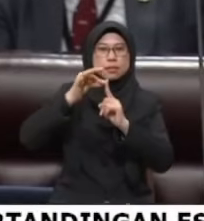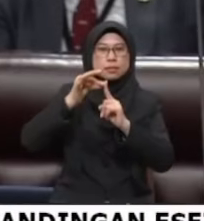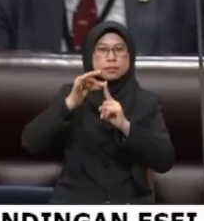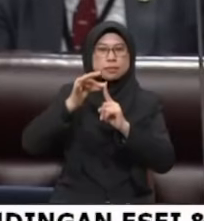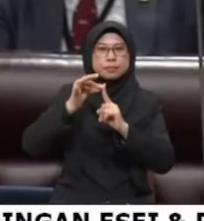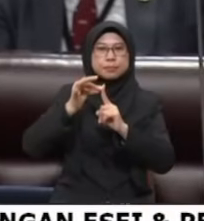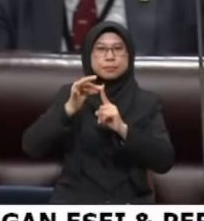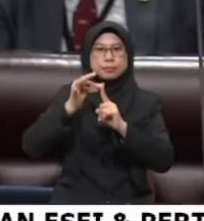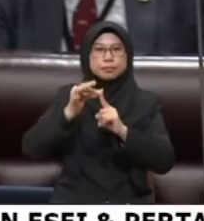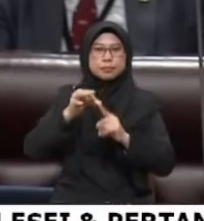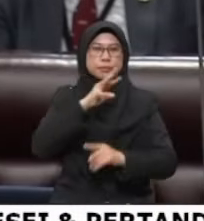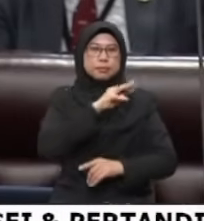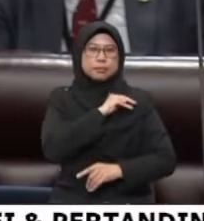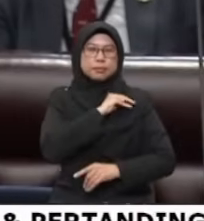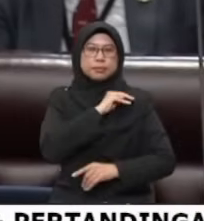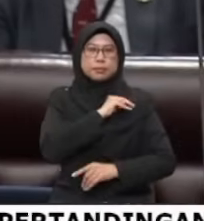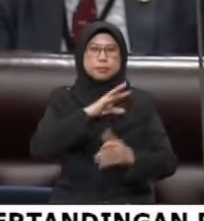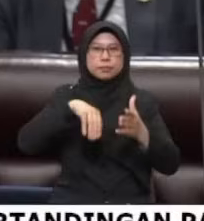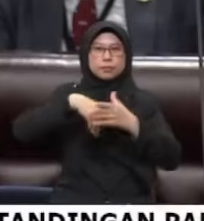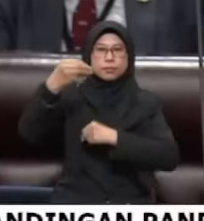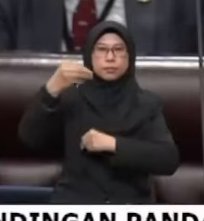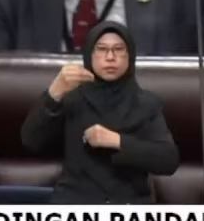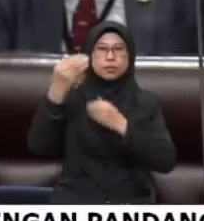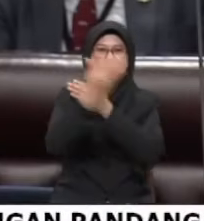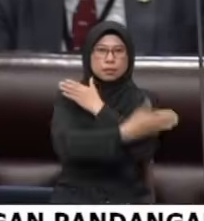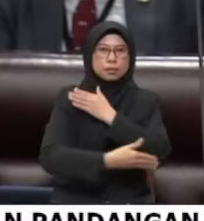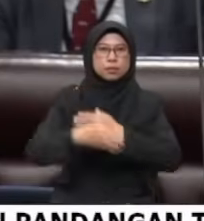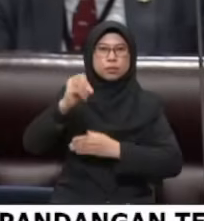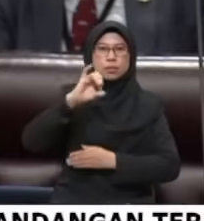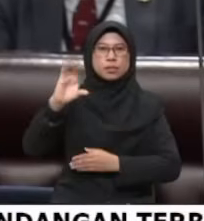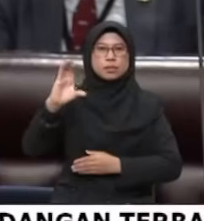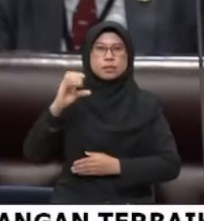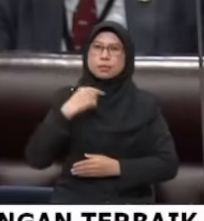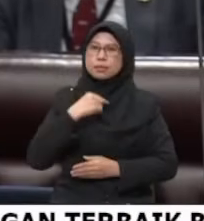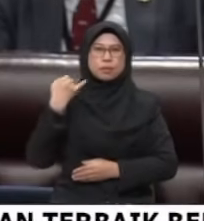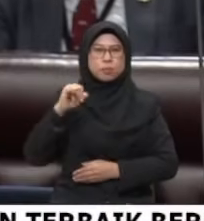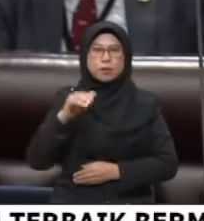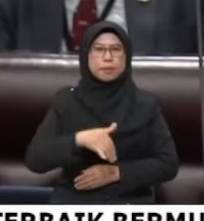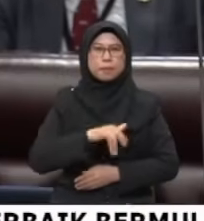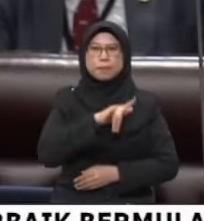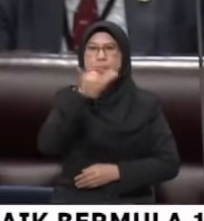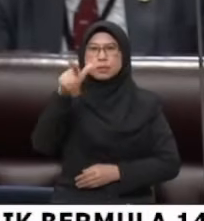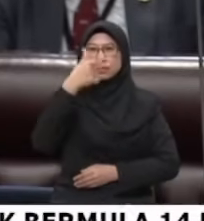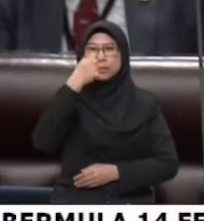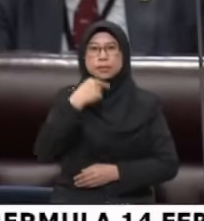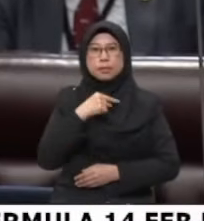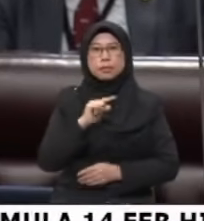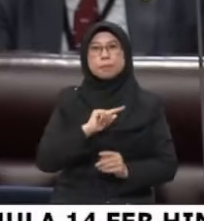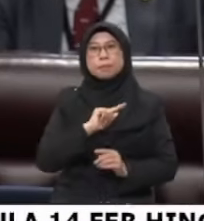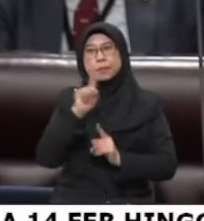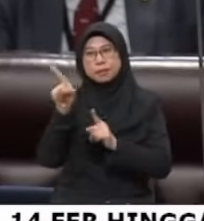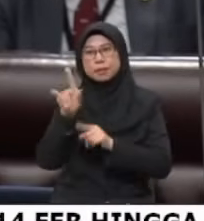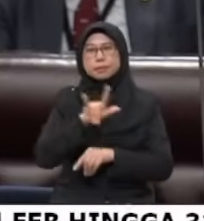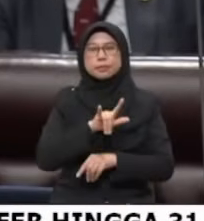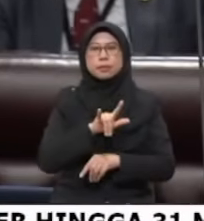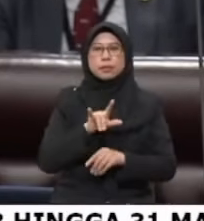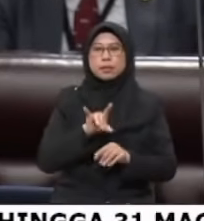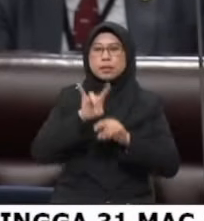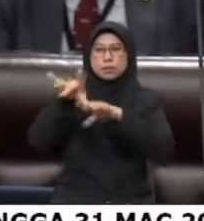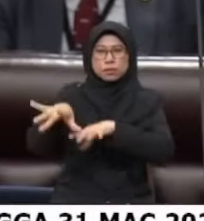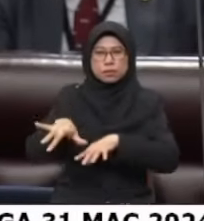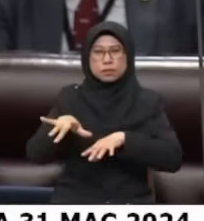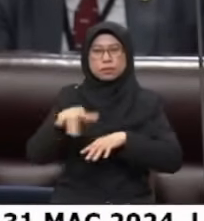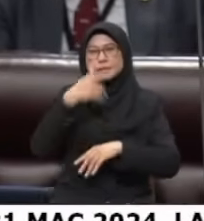khas menteri-menteri luar negara oic saya tak dapat pergi kerana saya di Australia kerana ada